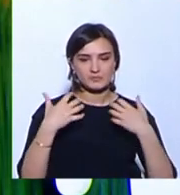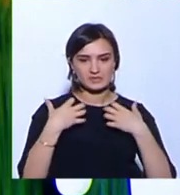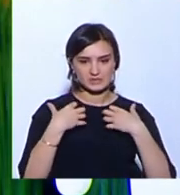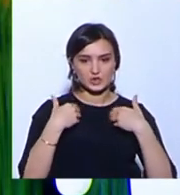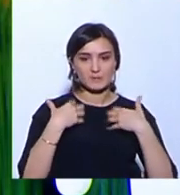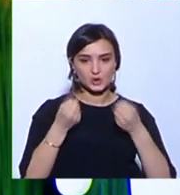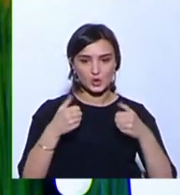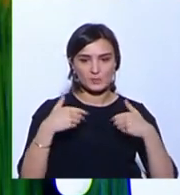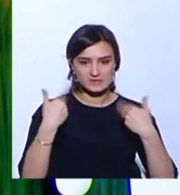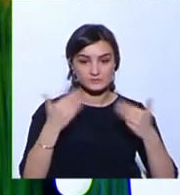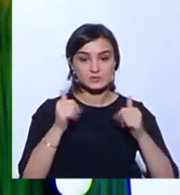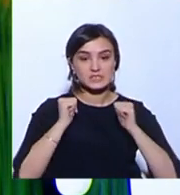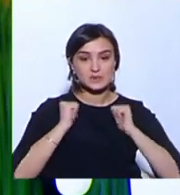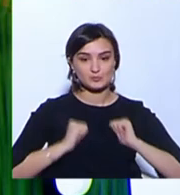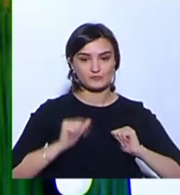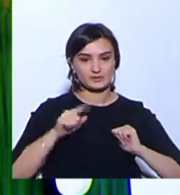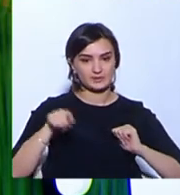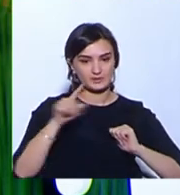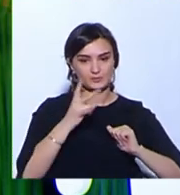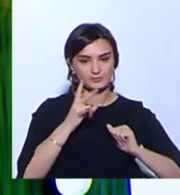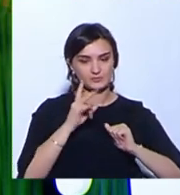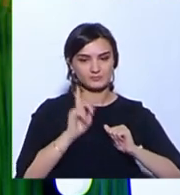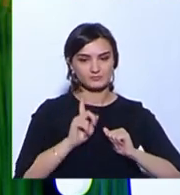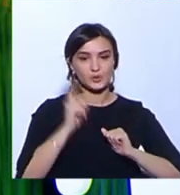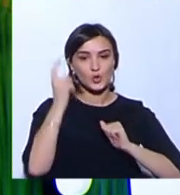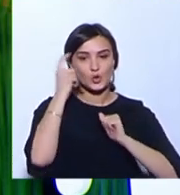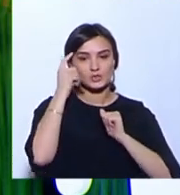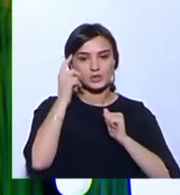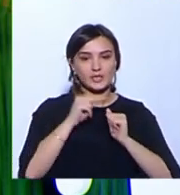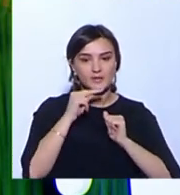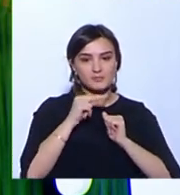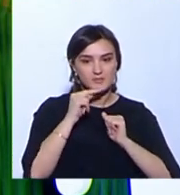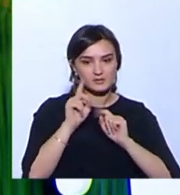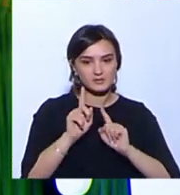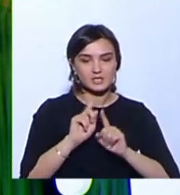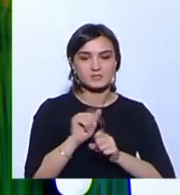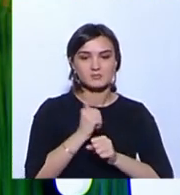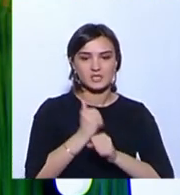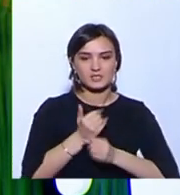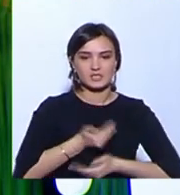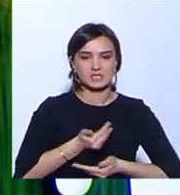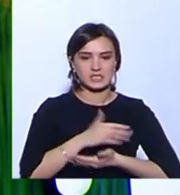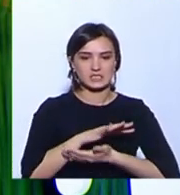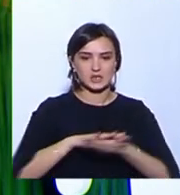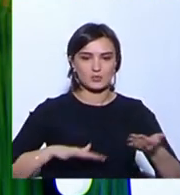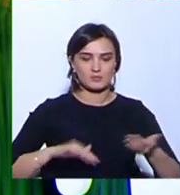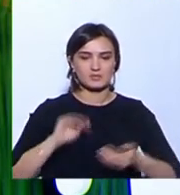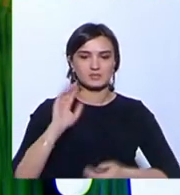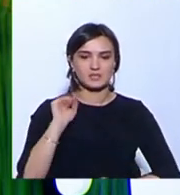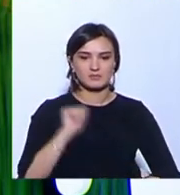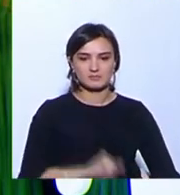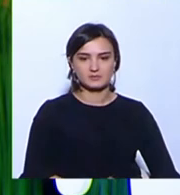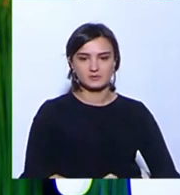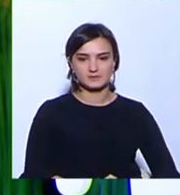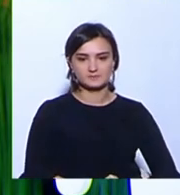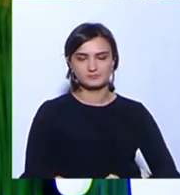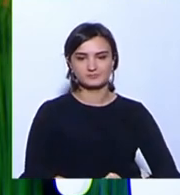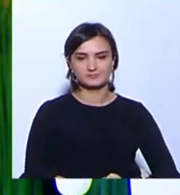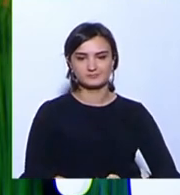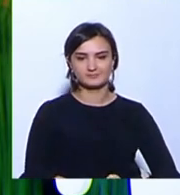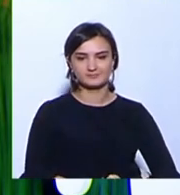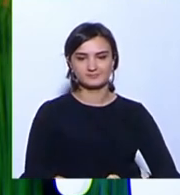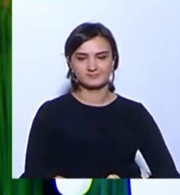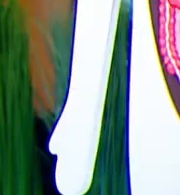გისურვებთ, სიმშვიდეს გისურვებთ, გონიერებას და რაც თვალია დღეგრძელობას, ნახვამდის დღეგრძელობას გისურვებთ კიდევ